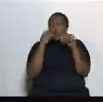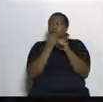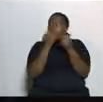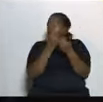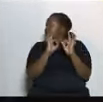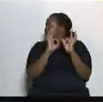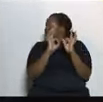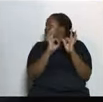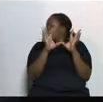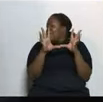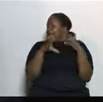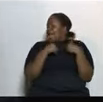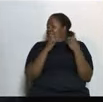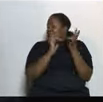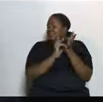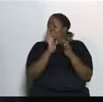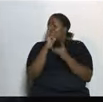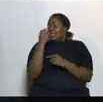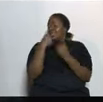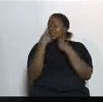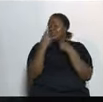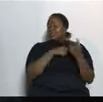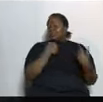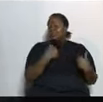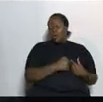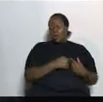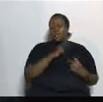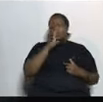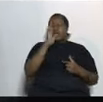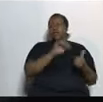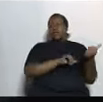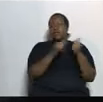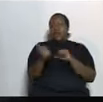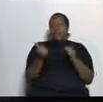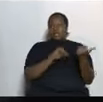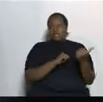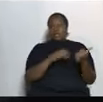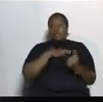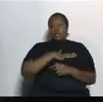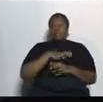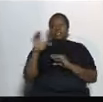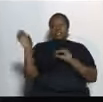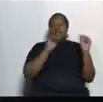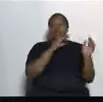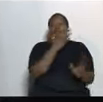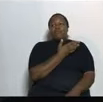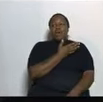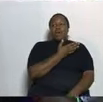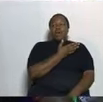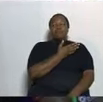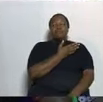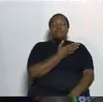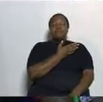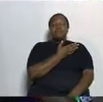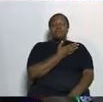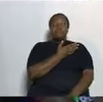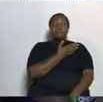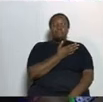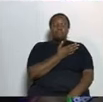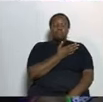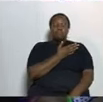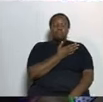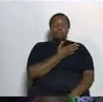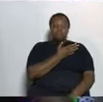Let Jesus speak to your heart. To be baptized, you come. Ikiwa kuna kitu kinakushikilia, tafadhali